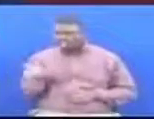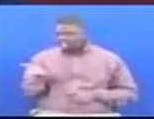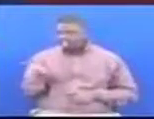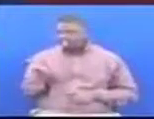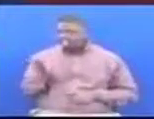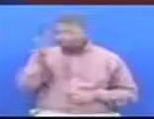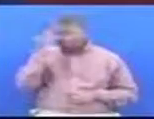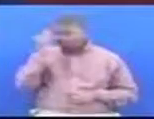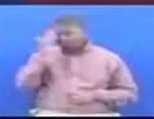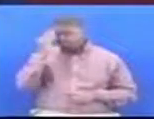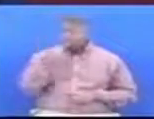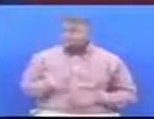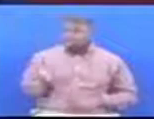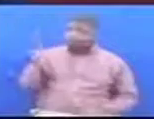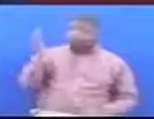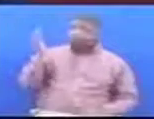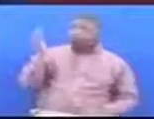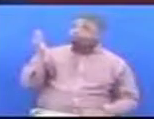muweze kumfahamu.